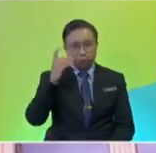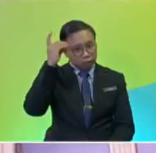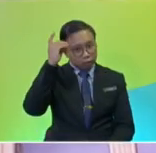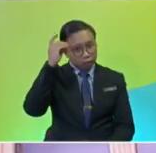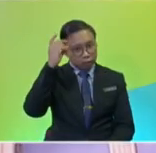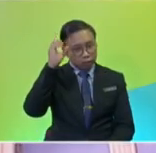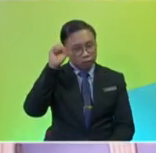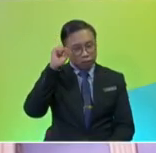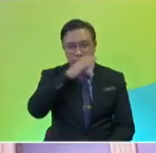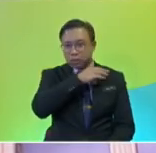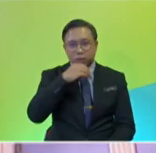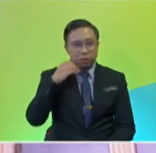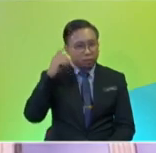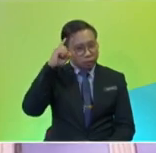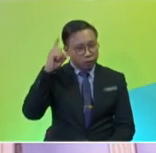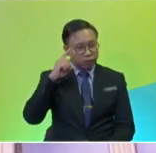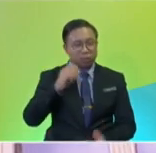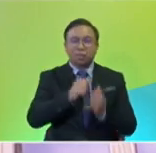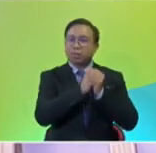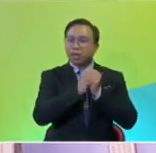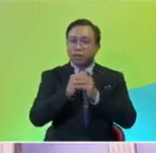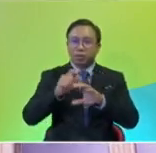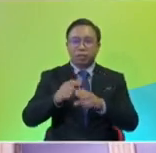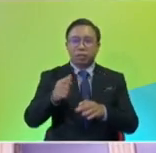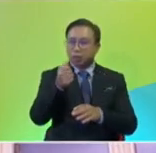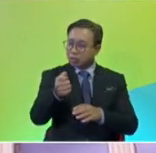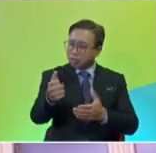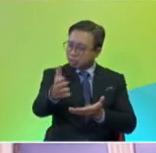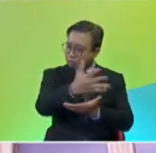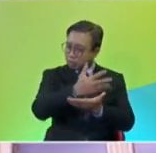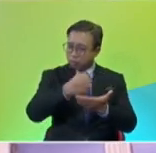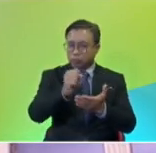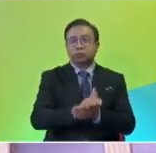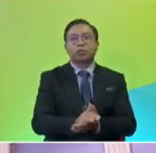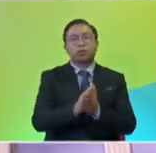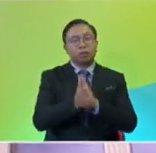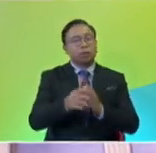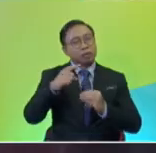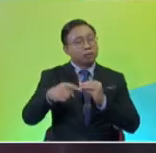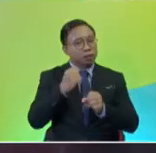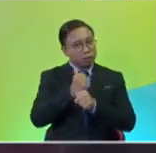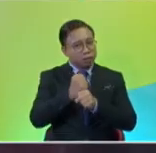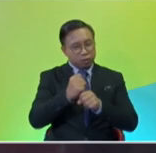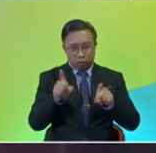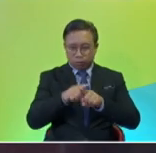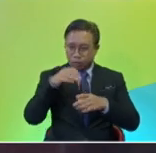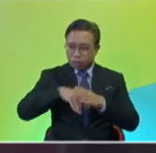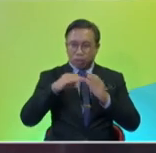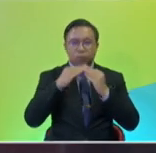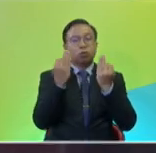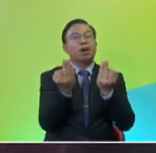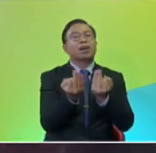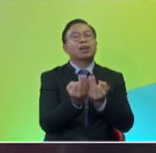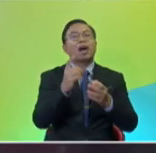Tarushan dan juga Zan Luis. Tanya kepada anda semua. Jadi, apabila bekerjasama dalam keluarga,